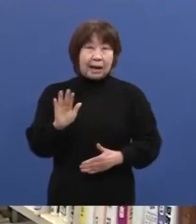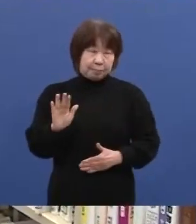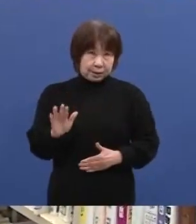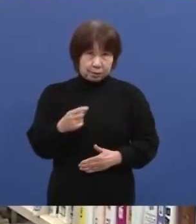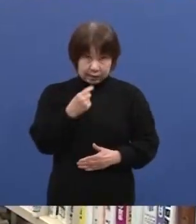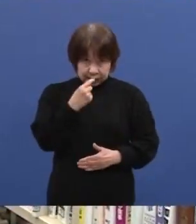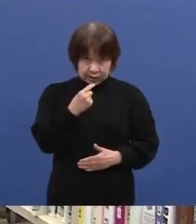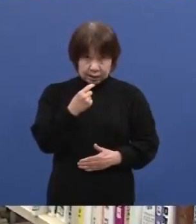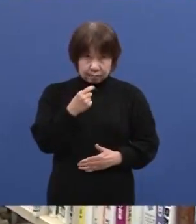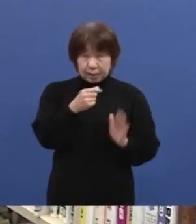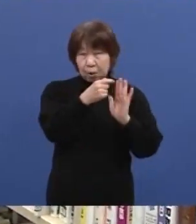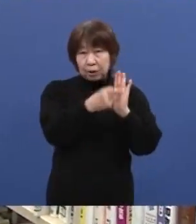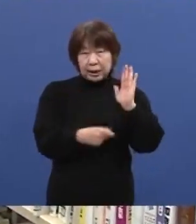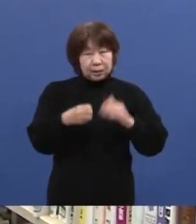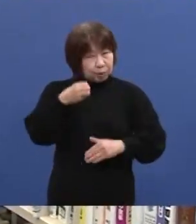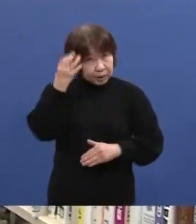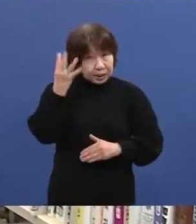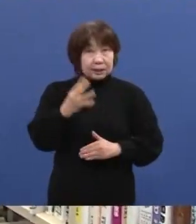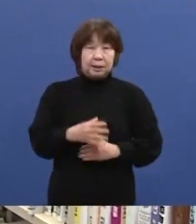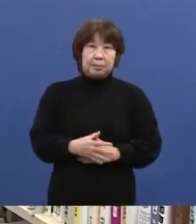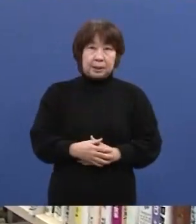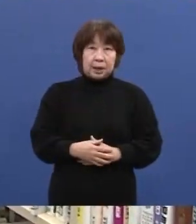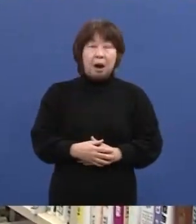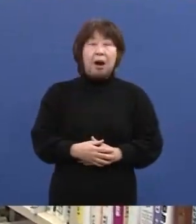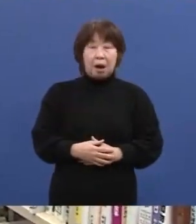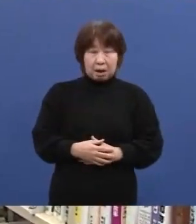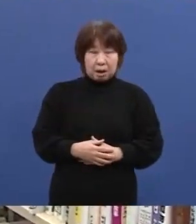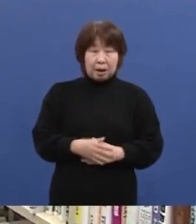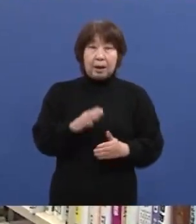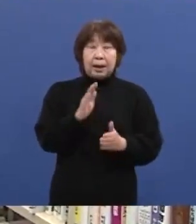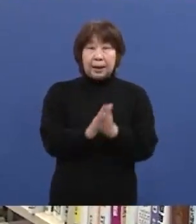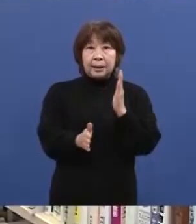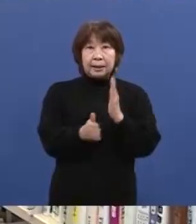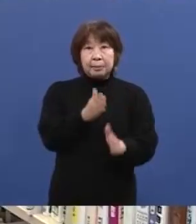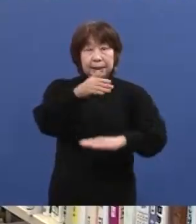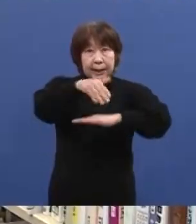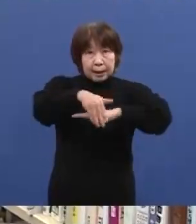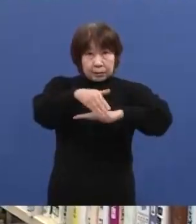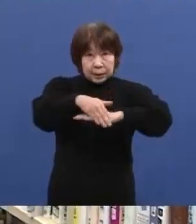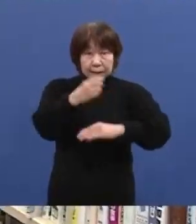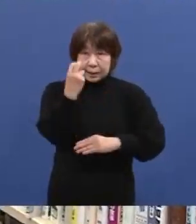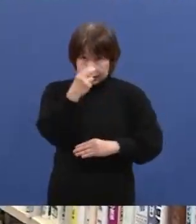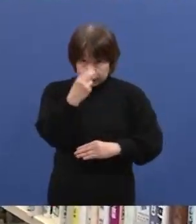あるんです。 あ、そうなんですね。ではまた改めてカウンターの方でお調べしますね。